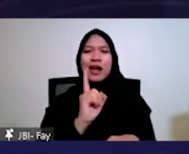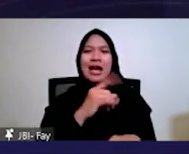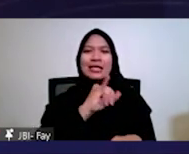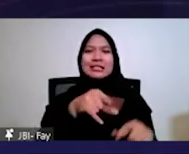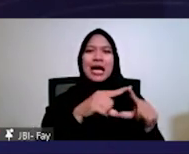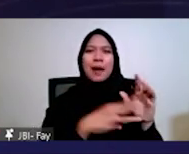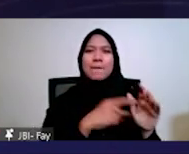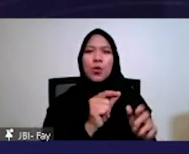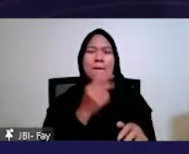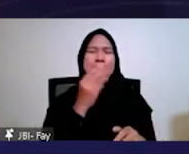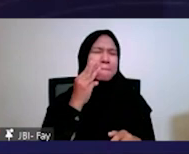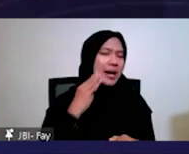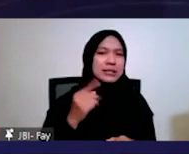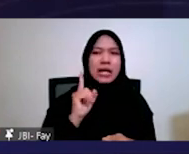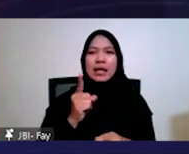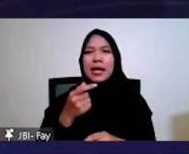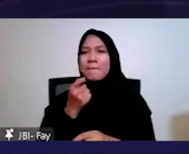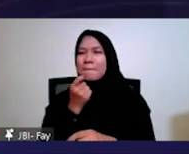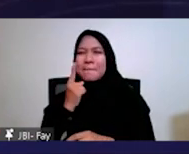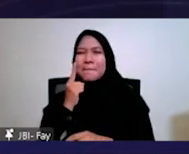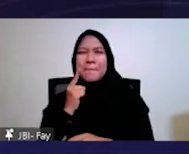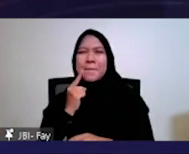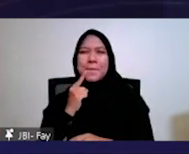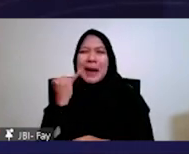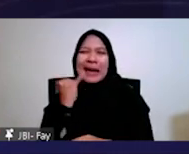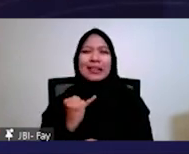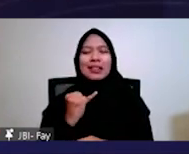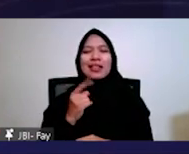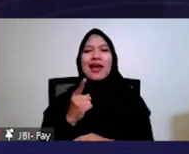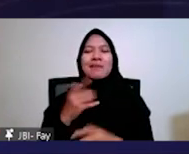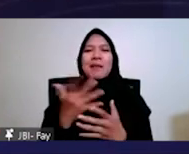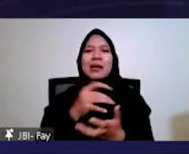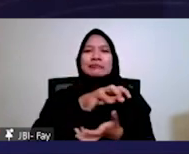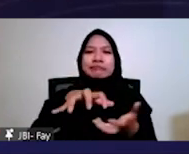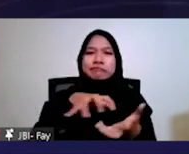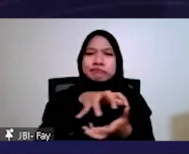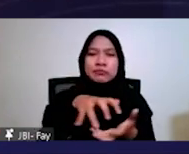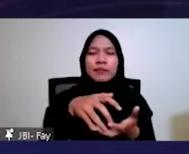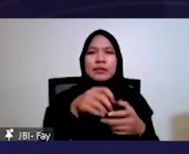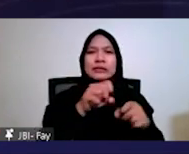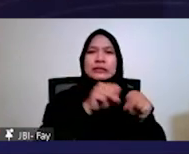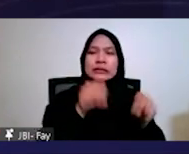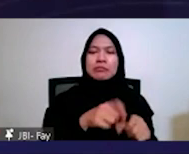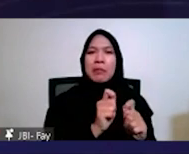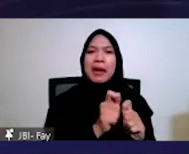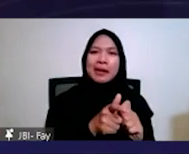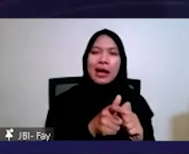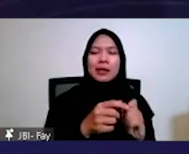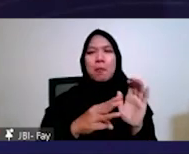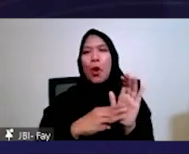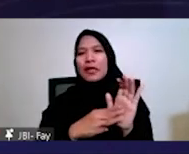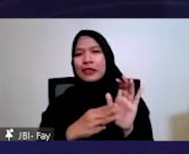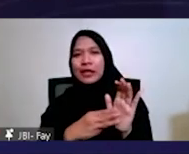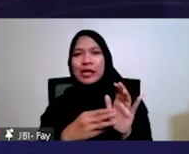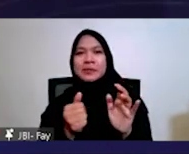bagaimana meramu jamu moneter jamu makroprudensial pejamu sistem pembayaran itu secara teramu